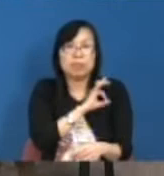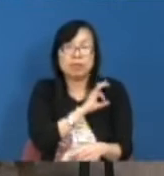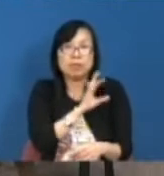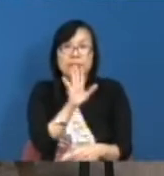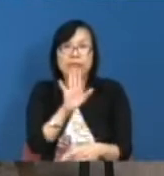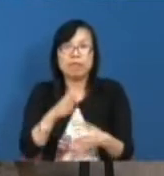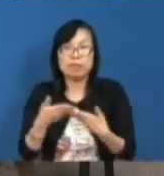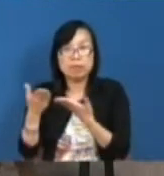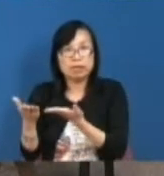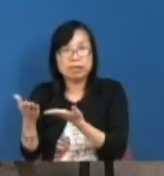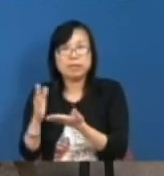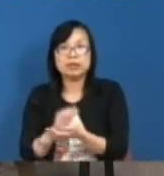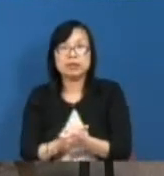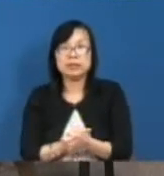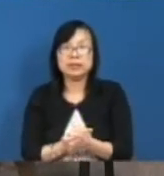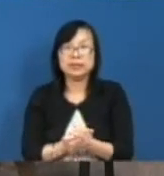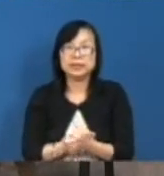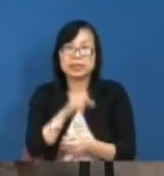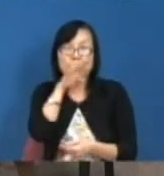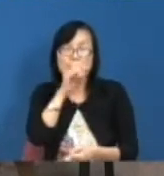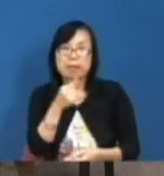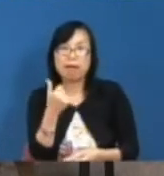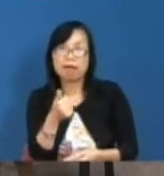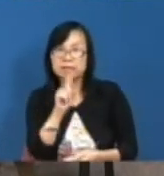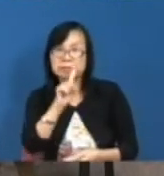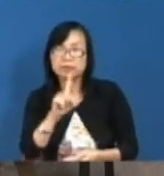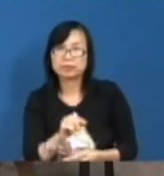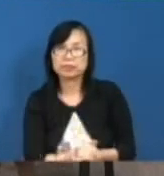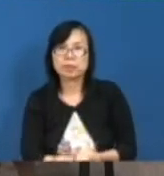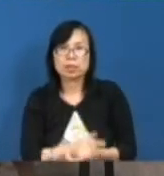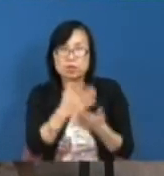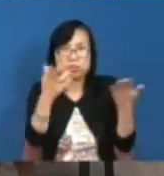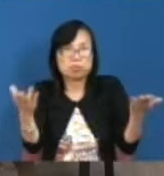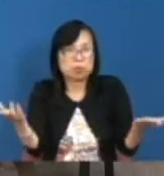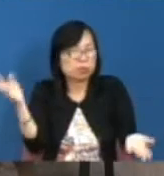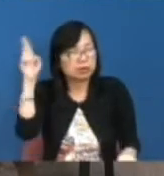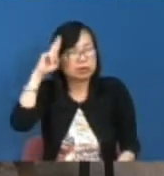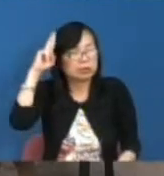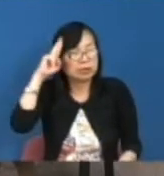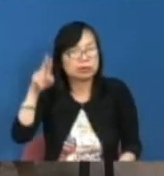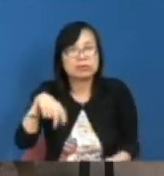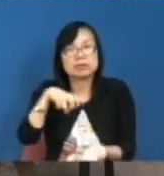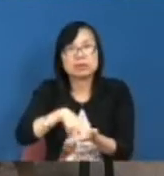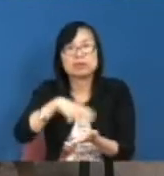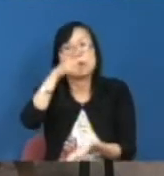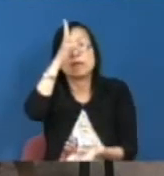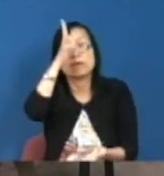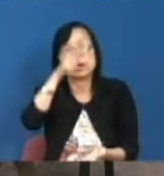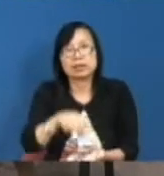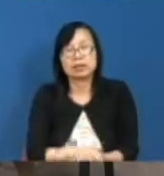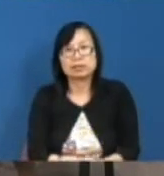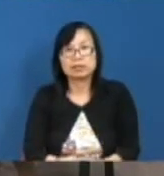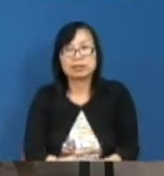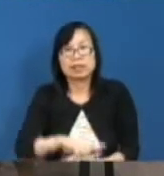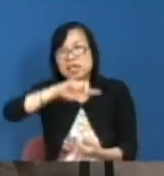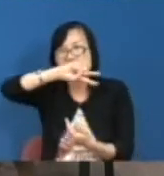以俾 instruction。咁你講乜嘢啫喺度？ 傻咗， 全部都傻曬，謝主隆恩。咁你就一轉頭咧，就